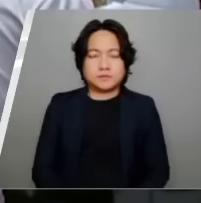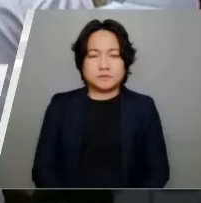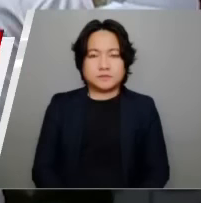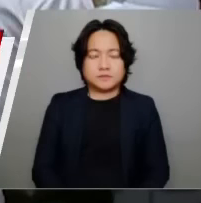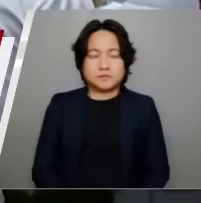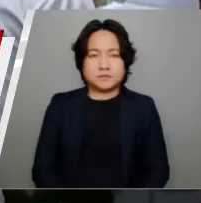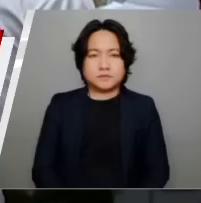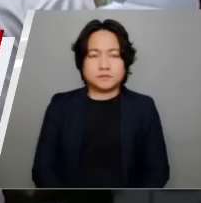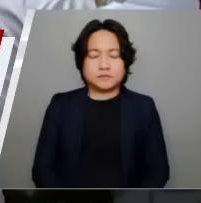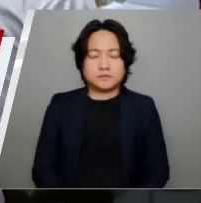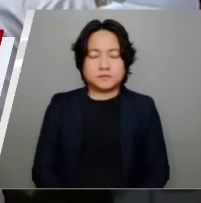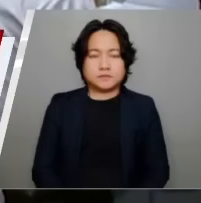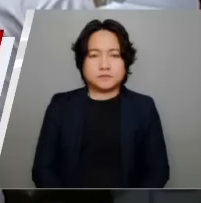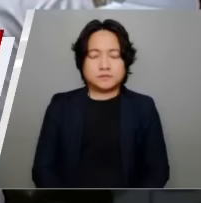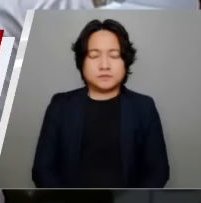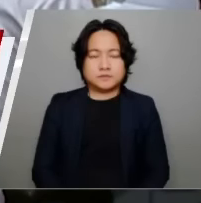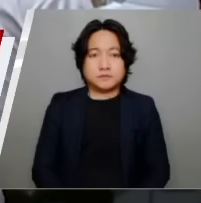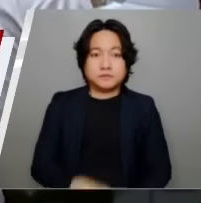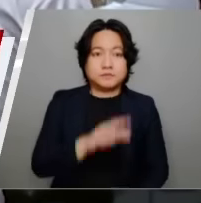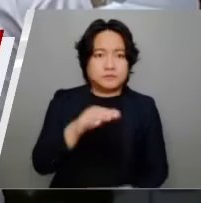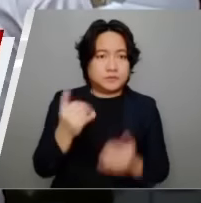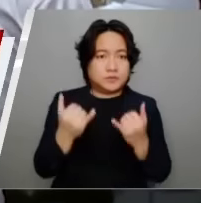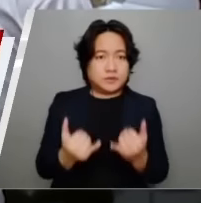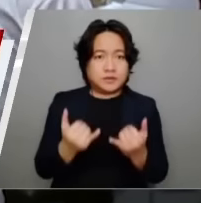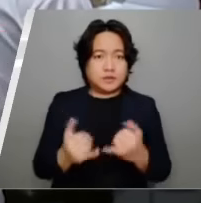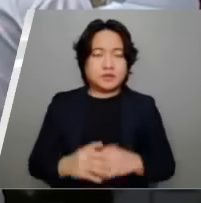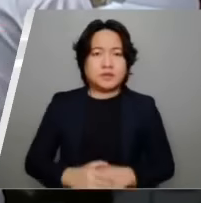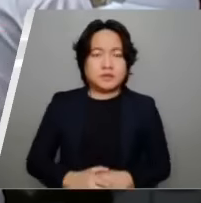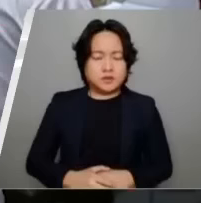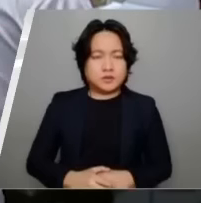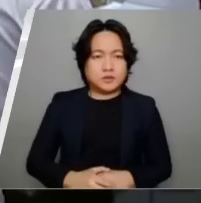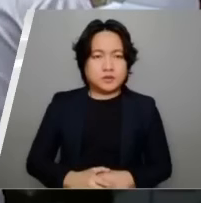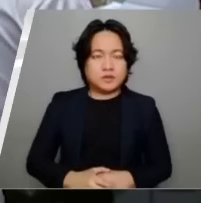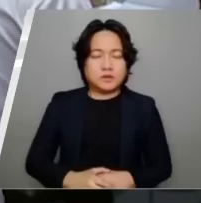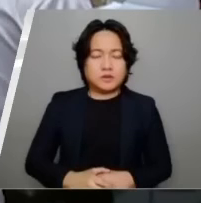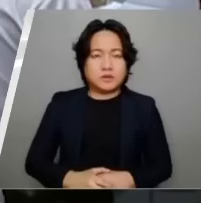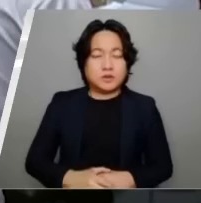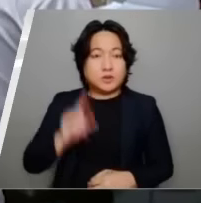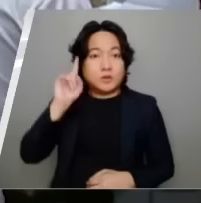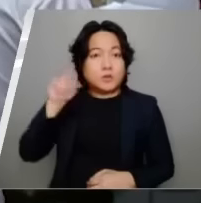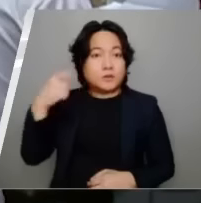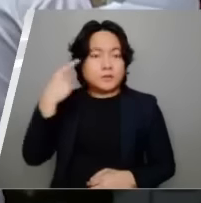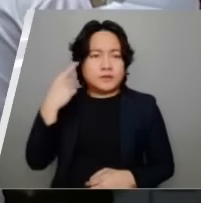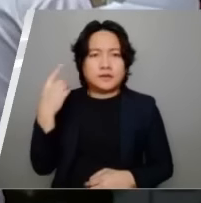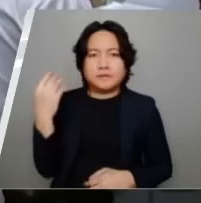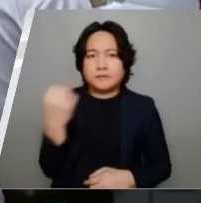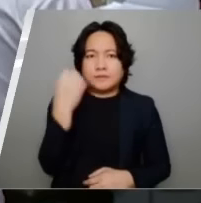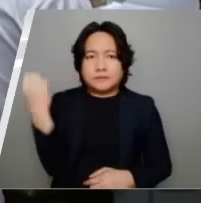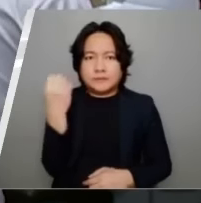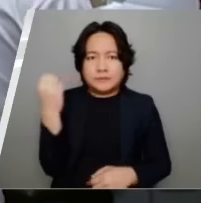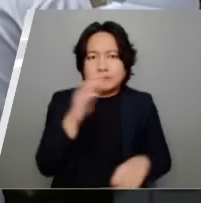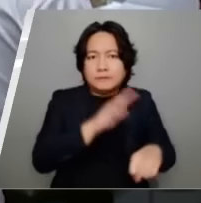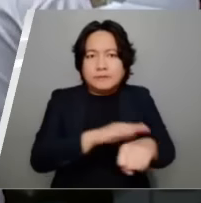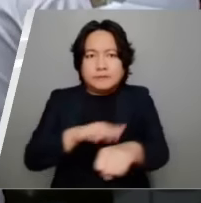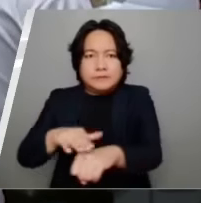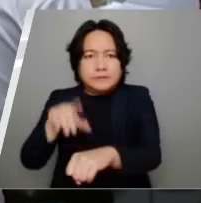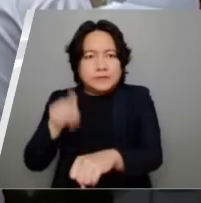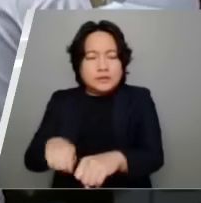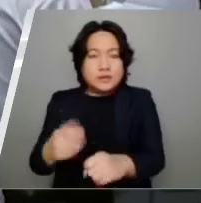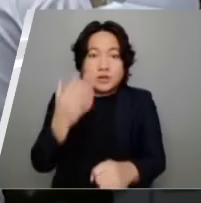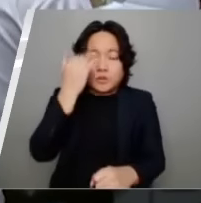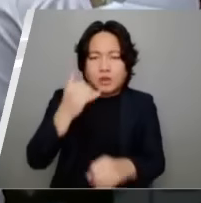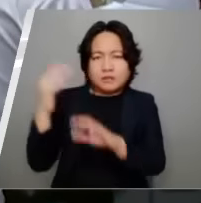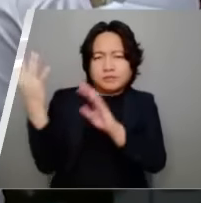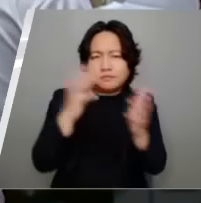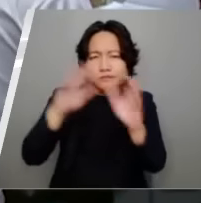Patuloy nga ang paghahanda ng Dait Local Government para sa pagdating ng Bagyong Pepito. At kanina ay nagsagawa